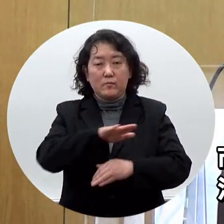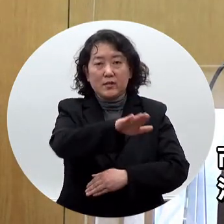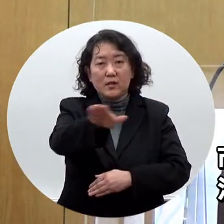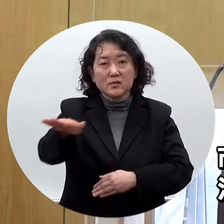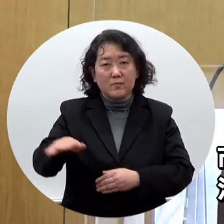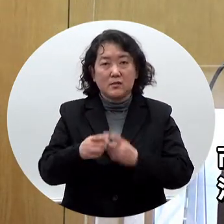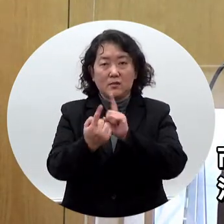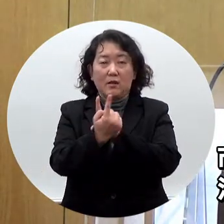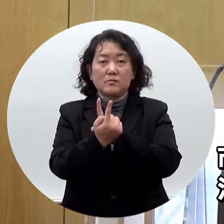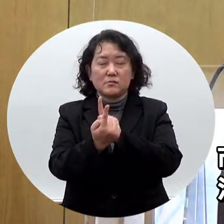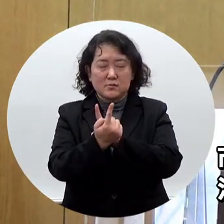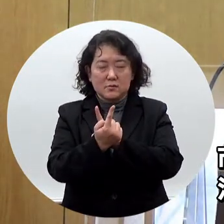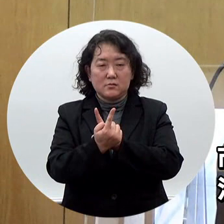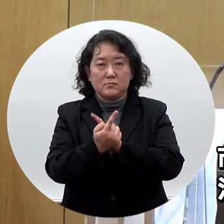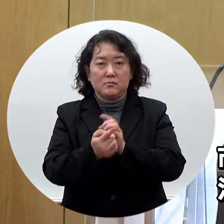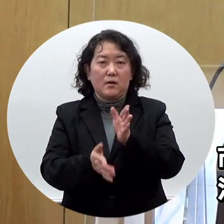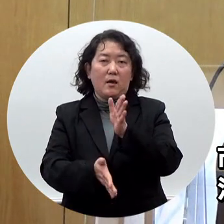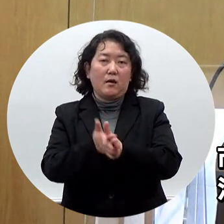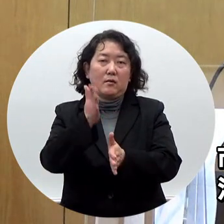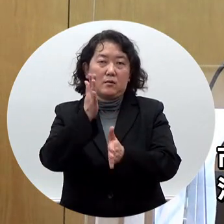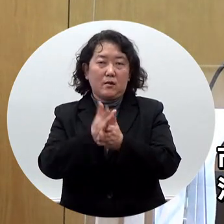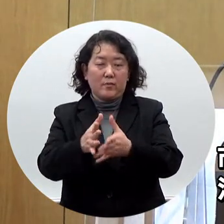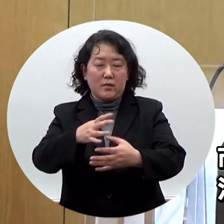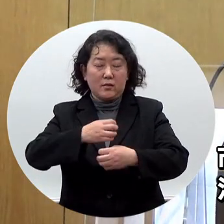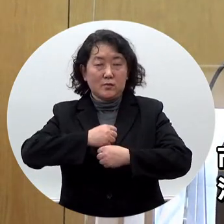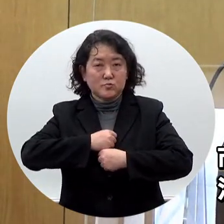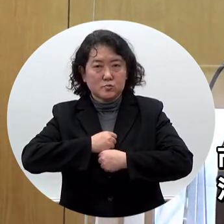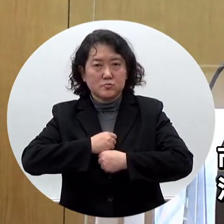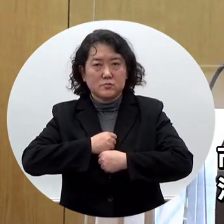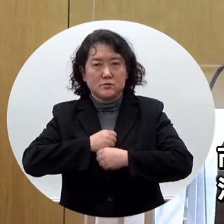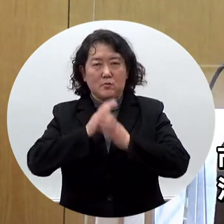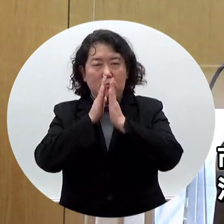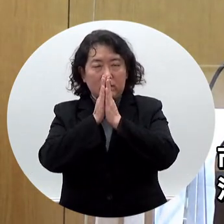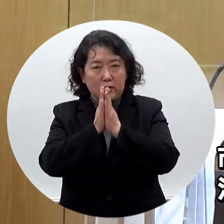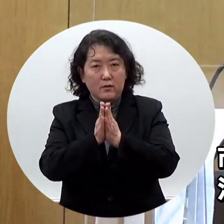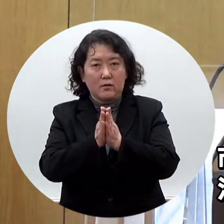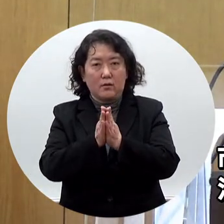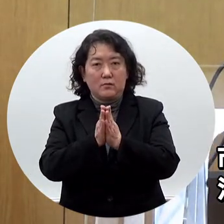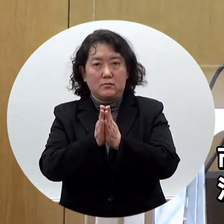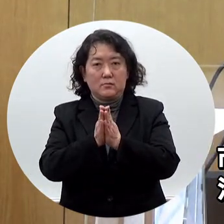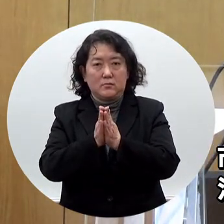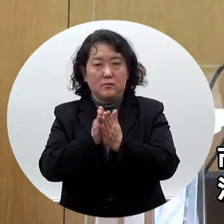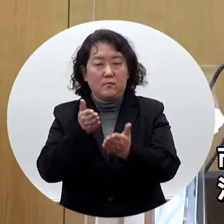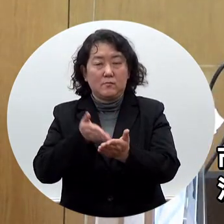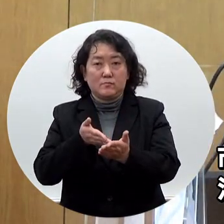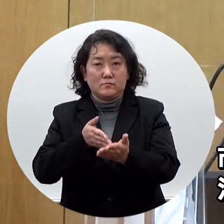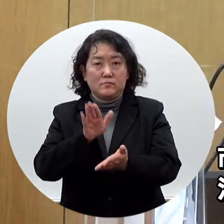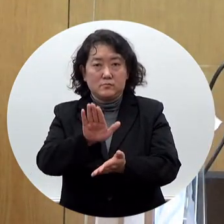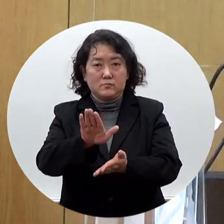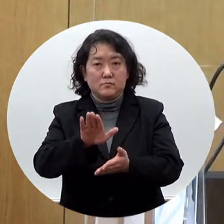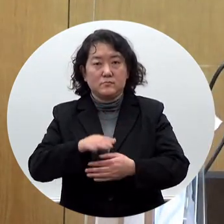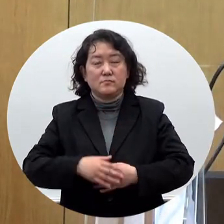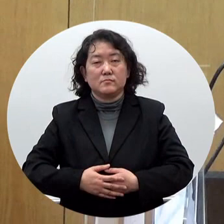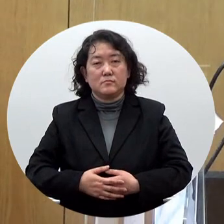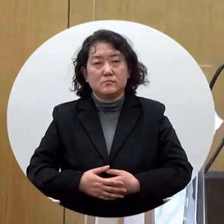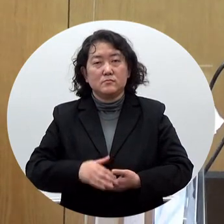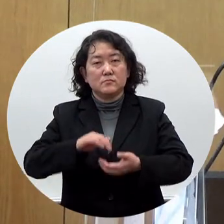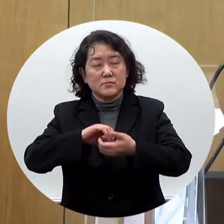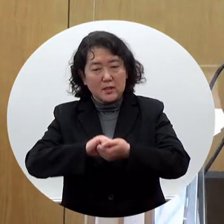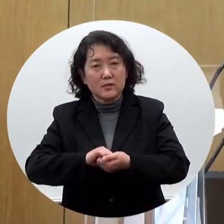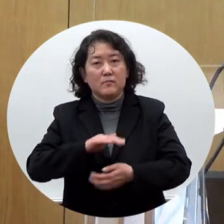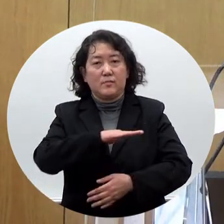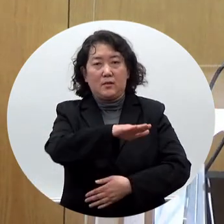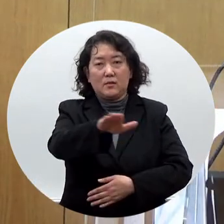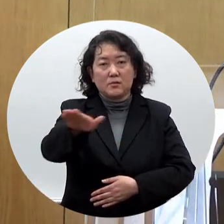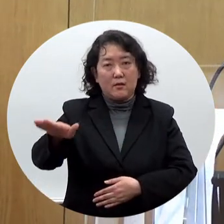対して改めて注意喚起をお願いをするためのものでございます。ぜひ皆さんにお